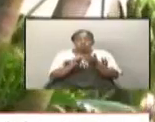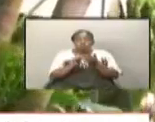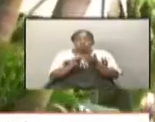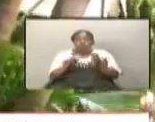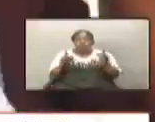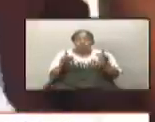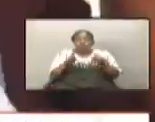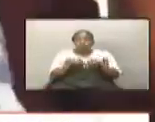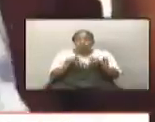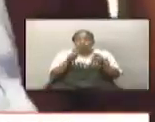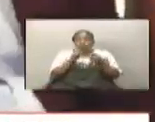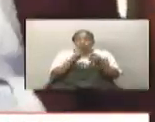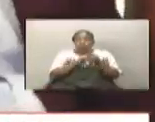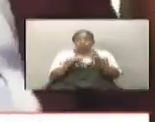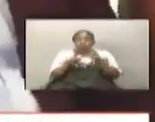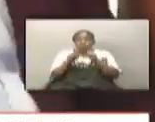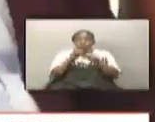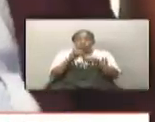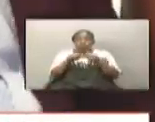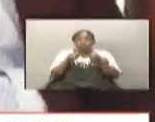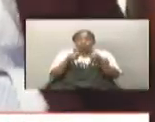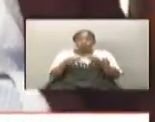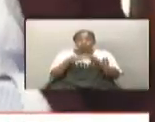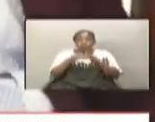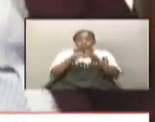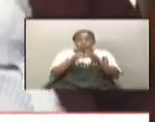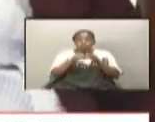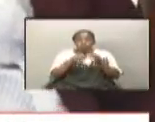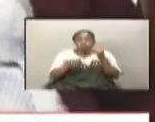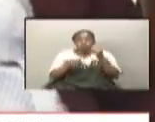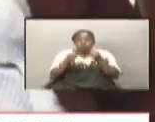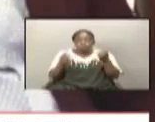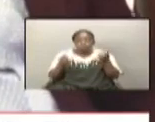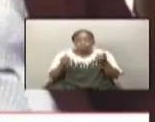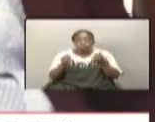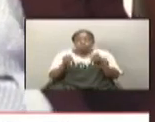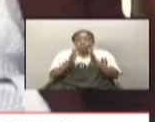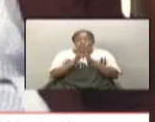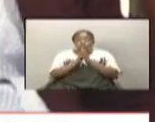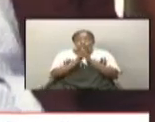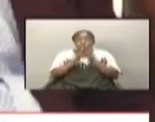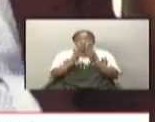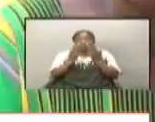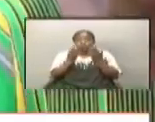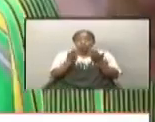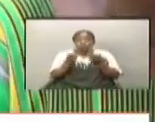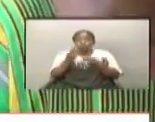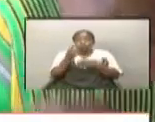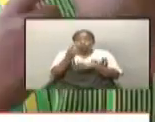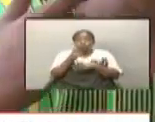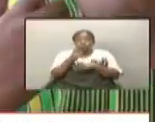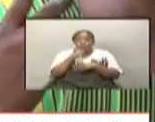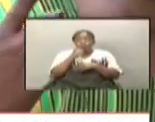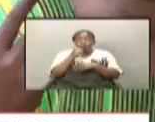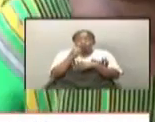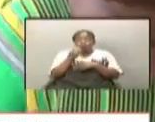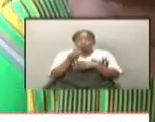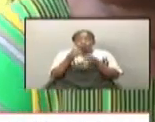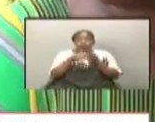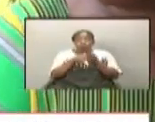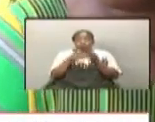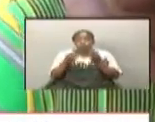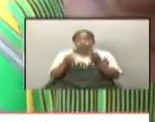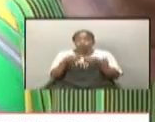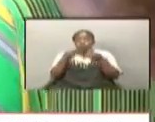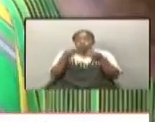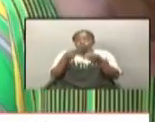ate yawandika ayogede kukulagana n'omugenze mwebatukira nokufulumya ekitabo kimanyidwa nga One man's week, my full museum quarter come. The